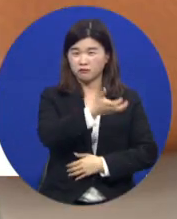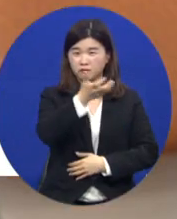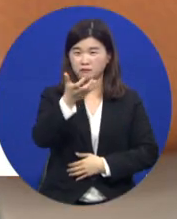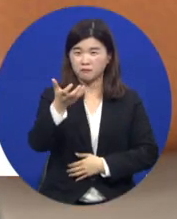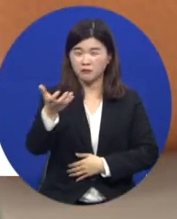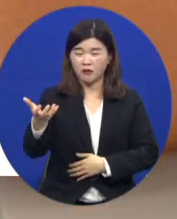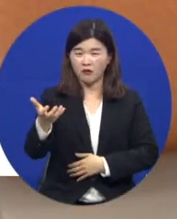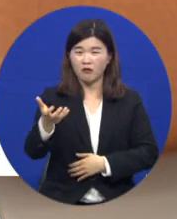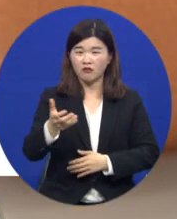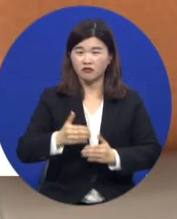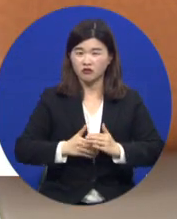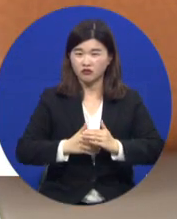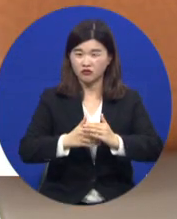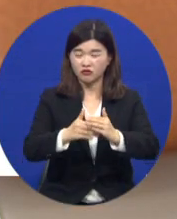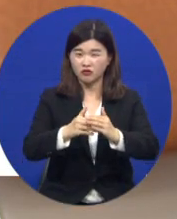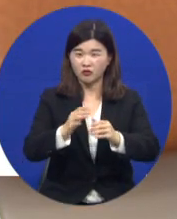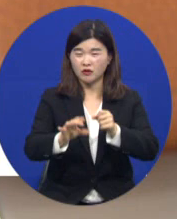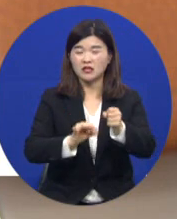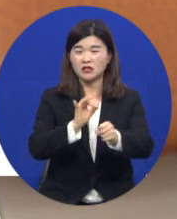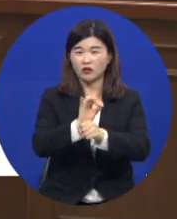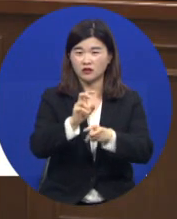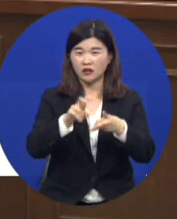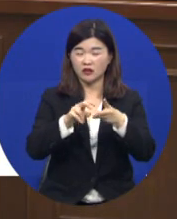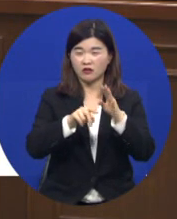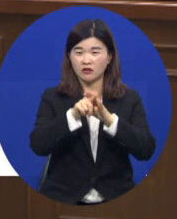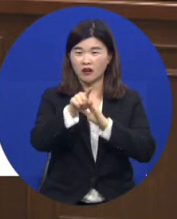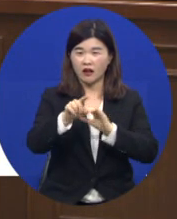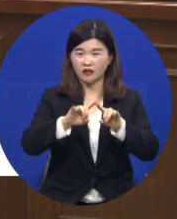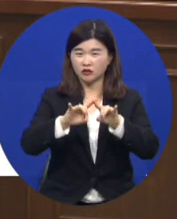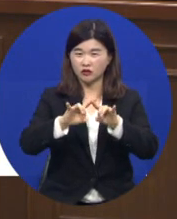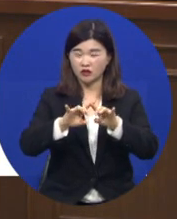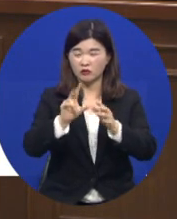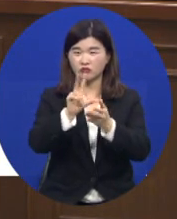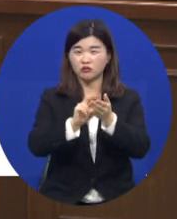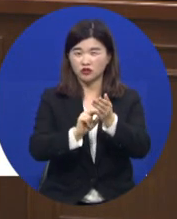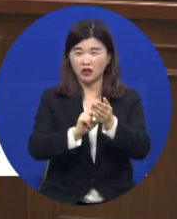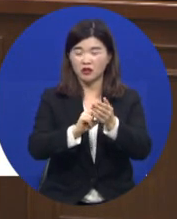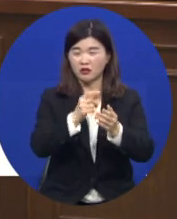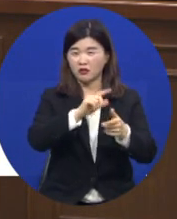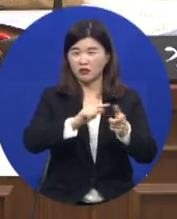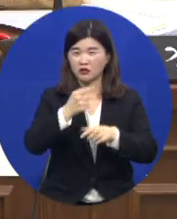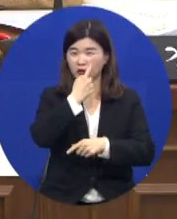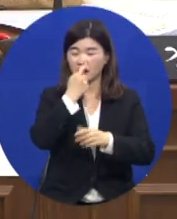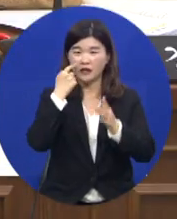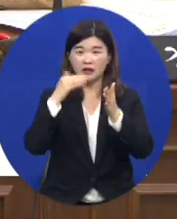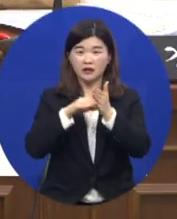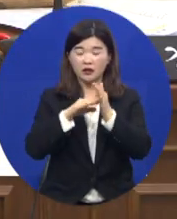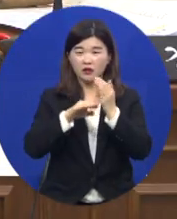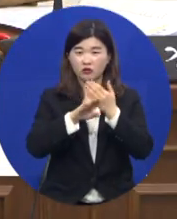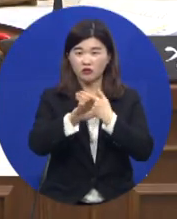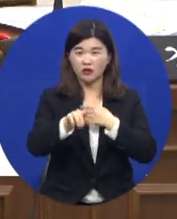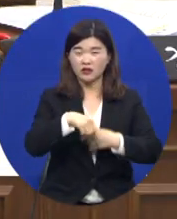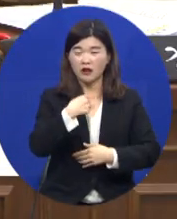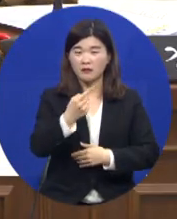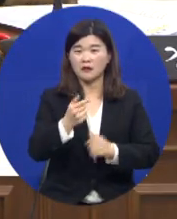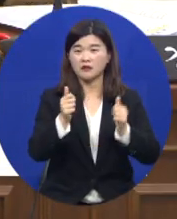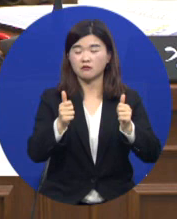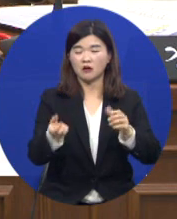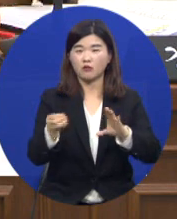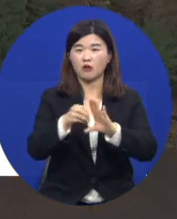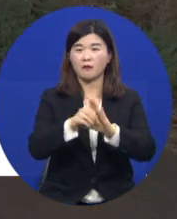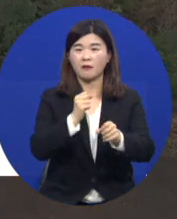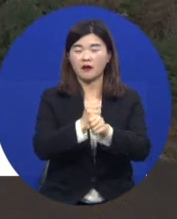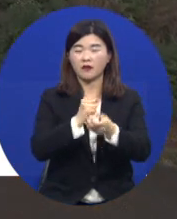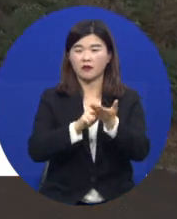추진하는 대전위성센터 현장을 방문해 전자파 등의 우려와 문제점을 확인한 뒤 다음 회기에 심의하겠다고